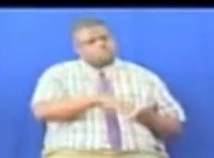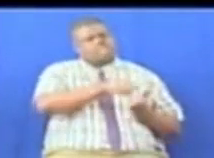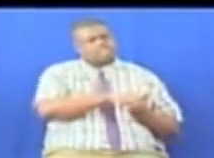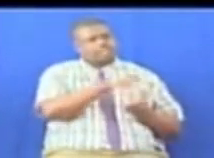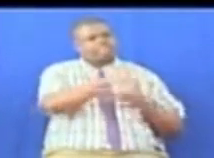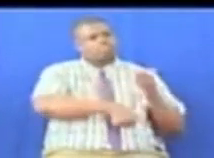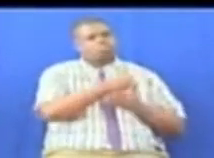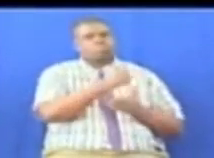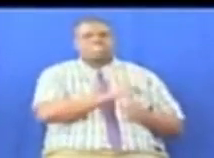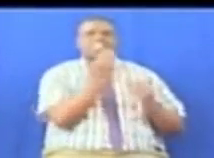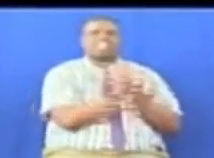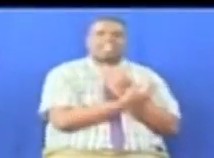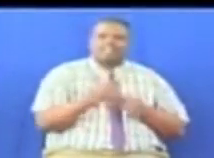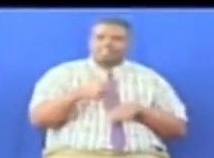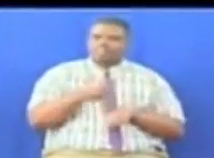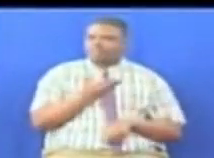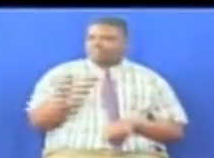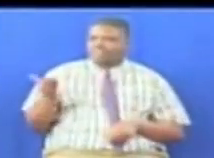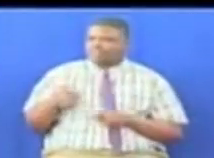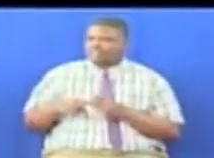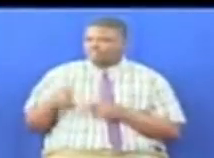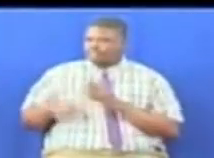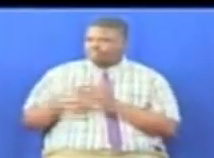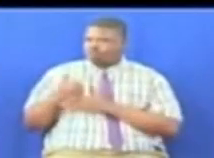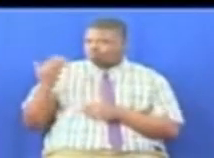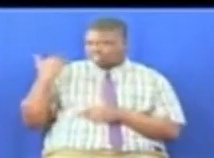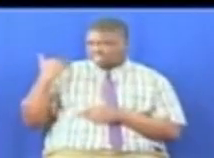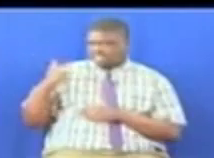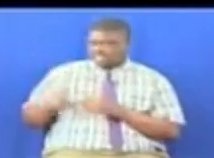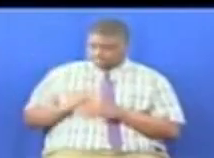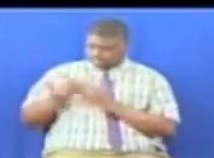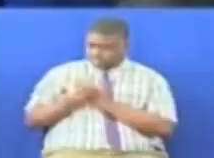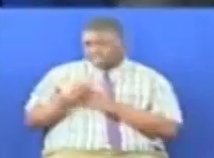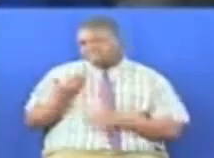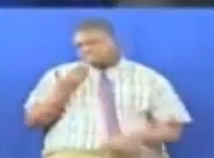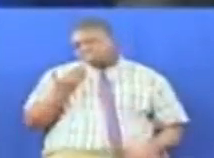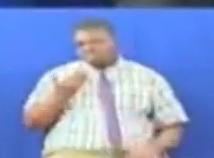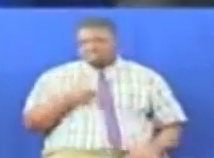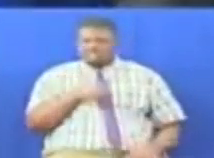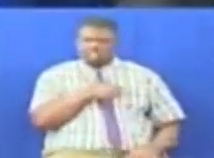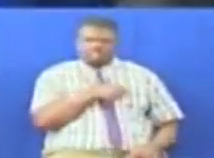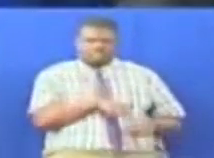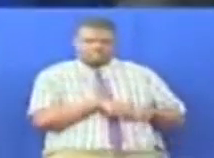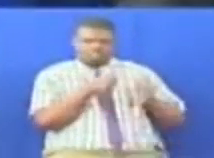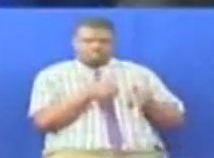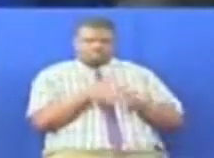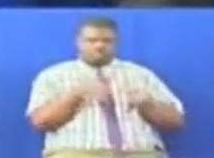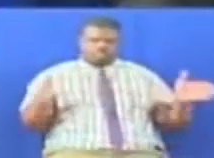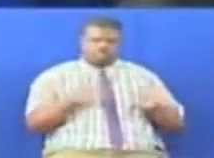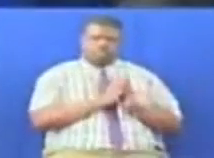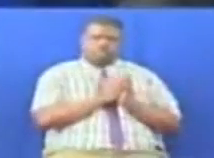viongozi, wakati vipindi vilivyopita viongozi wetu walikuwa na kinga kiasi. Kwa maoni yetu, tunadhani tunaona kuna uvunjifu mkubwa wa